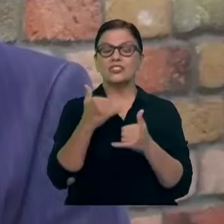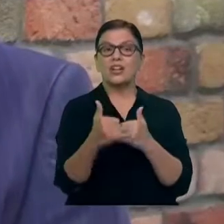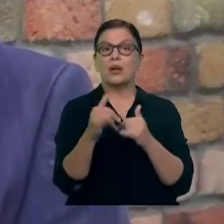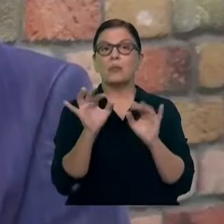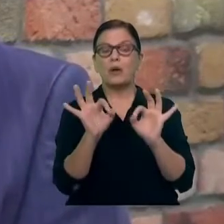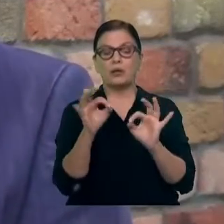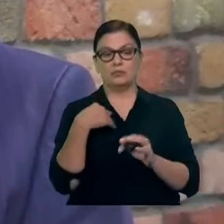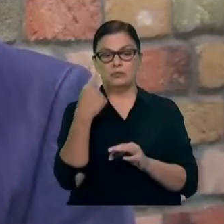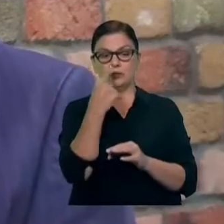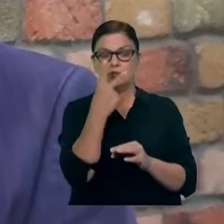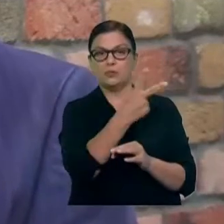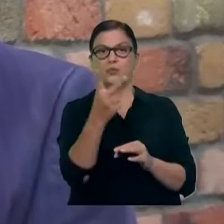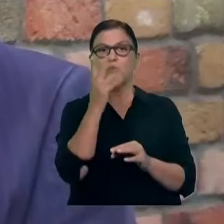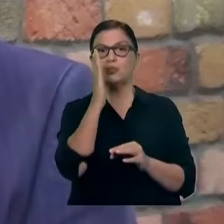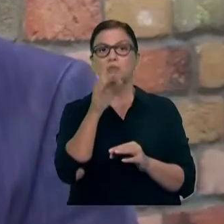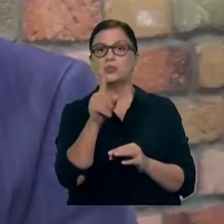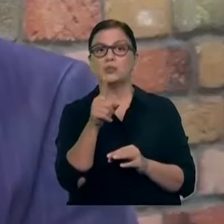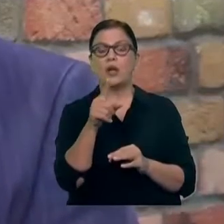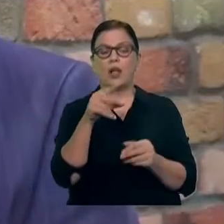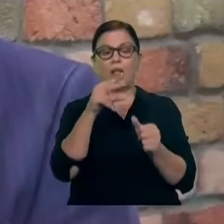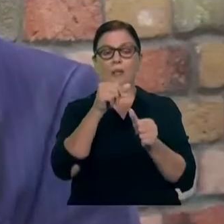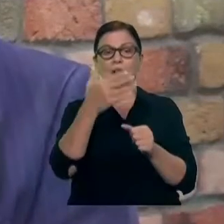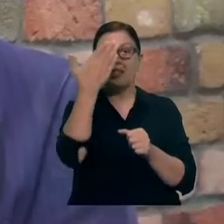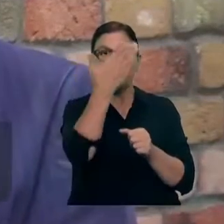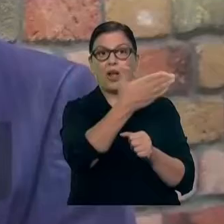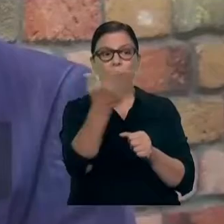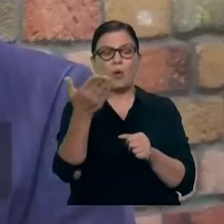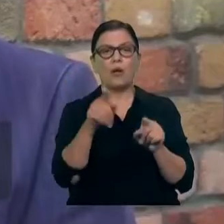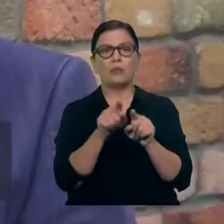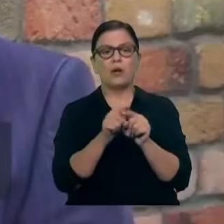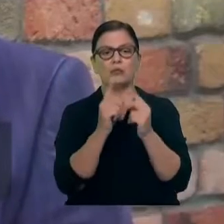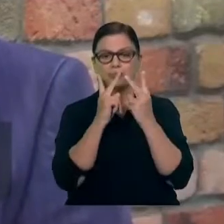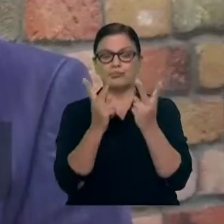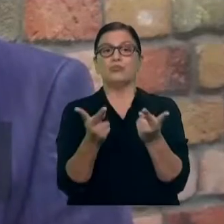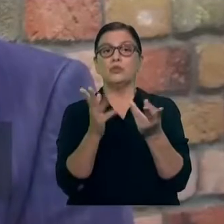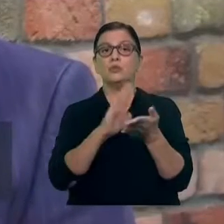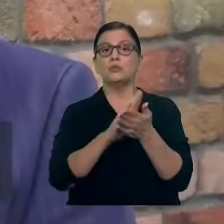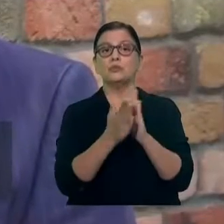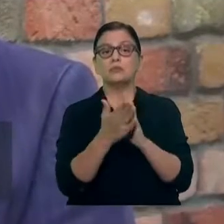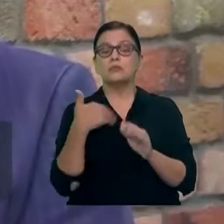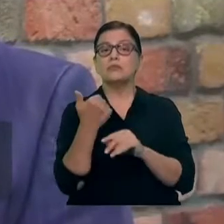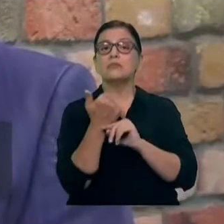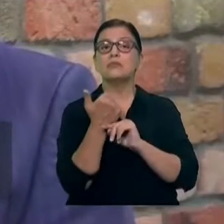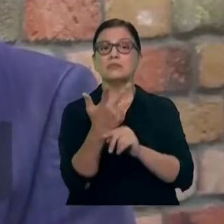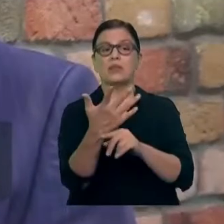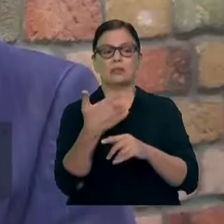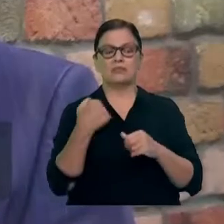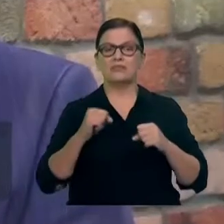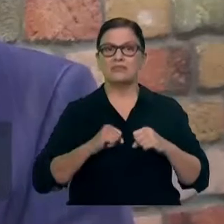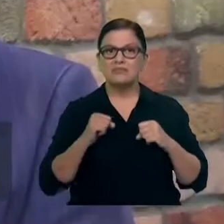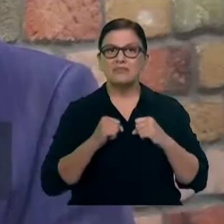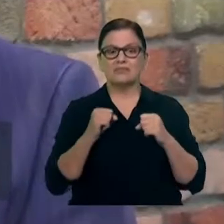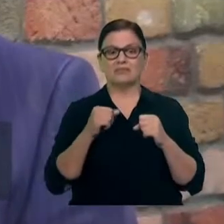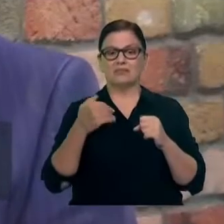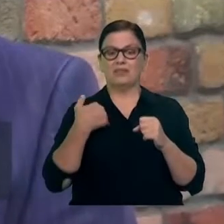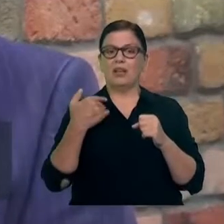da şahid ola biləcəyik. Yəni, Ermənistan cəmiyyəti fakt qarşısında qoyulacaq ki, görürsünüz, biz dəfələrlə cəhd etdik, dəfələrlə təxribat